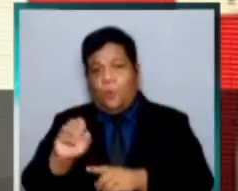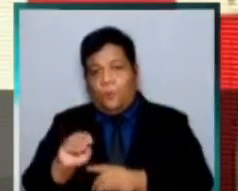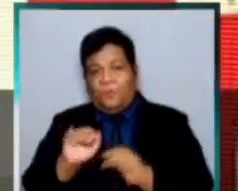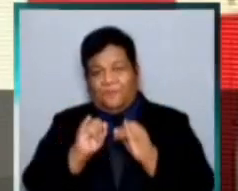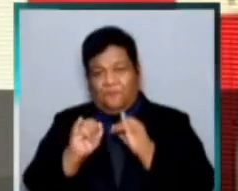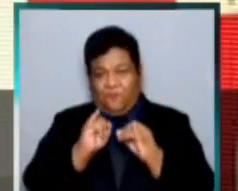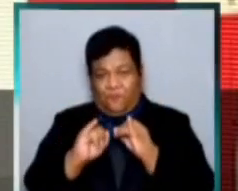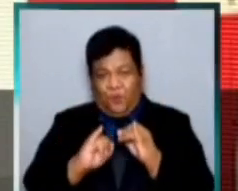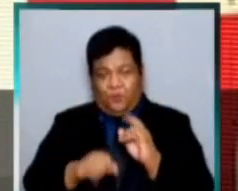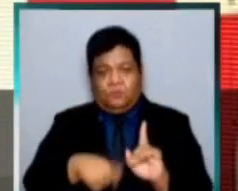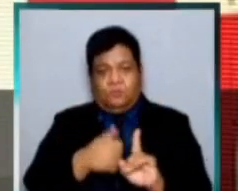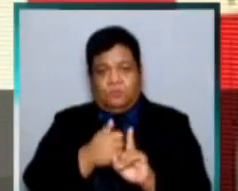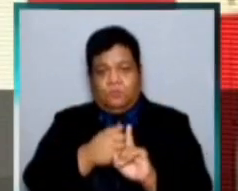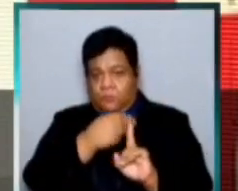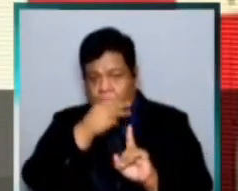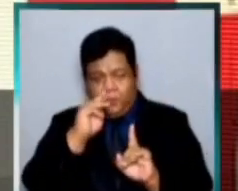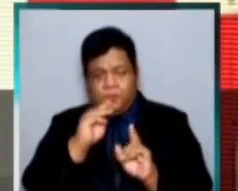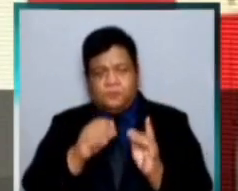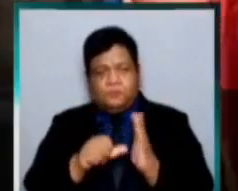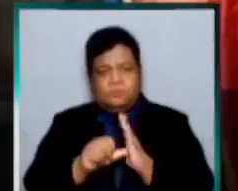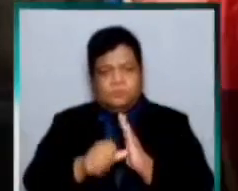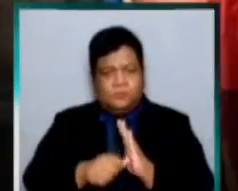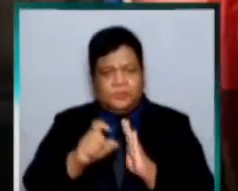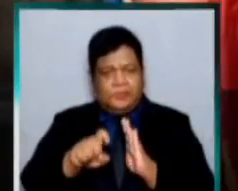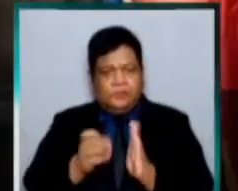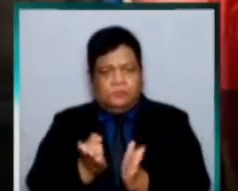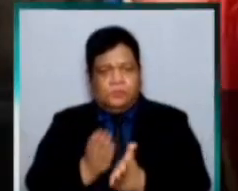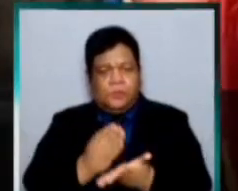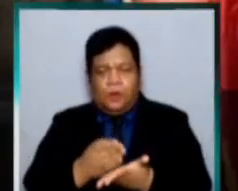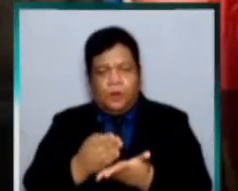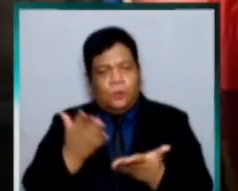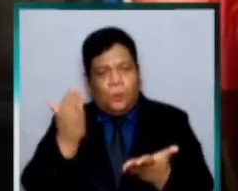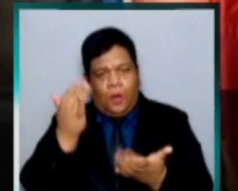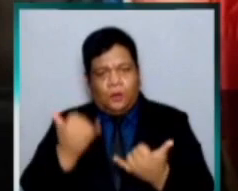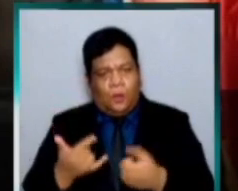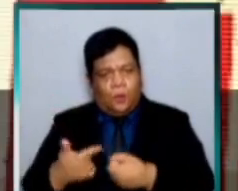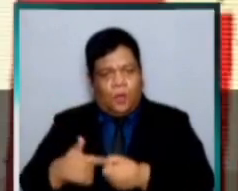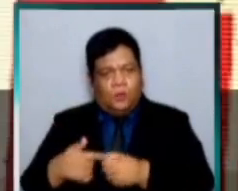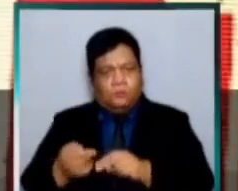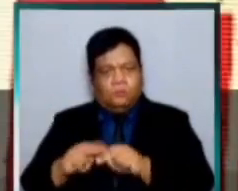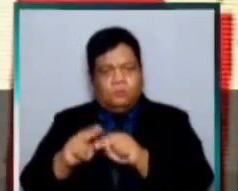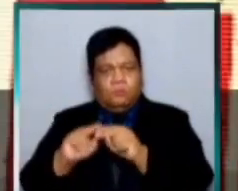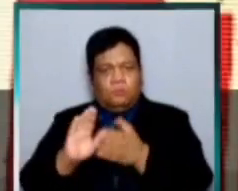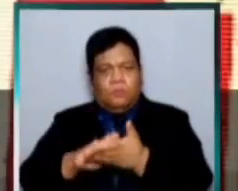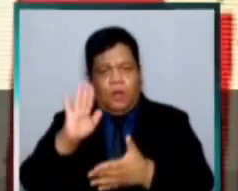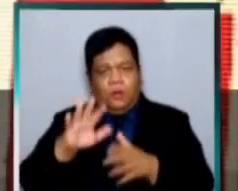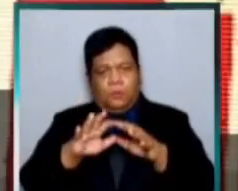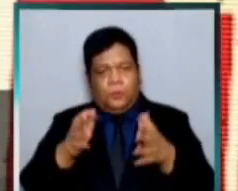pagkakaroon ng pondo sa gitna ng pagtaas ng presyo ng gasolina sa world market.